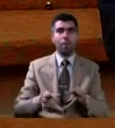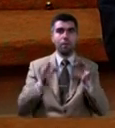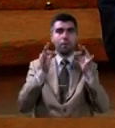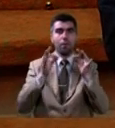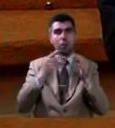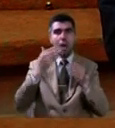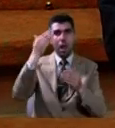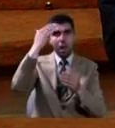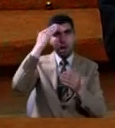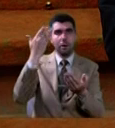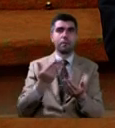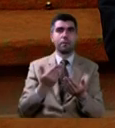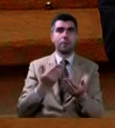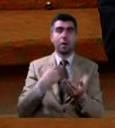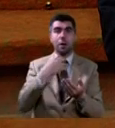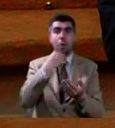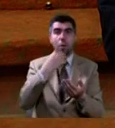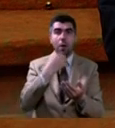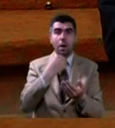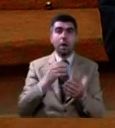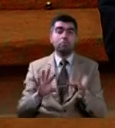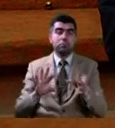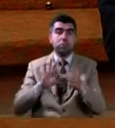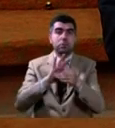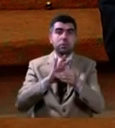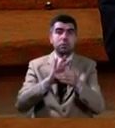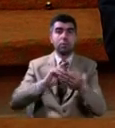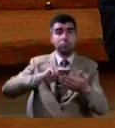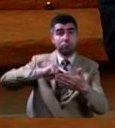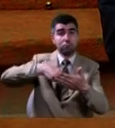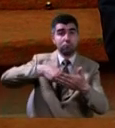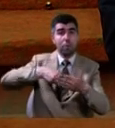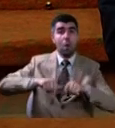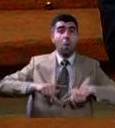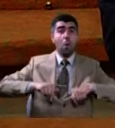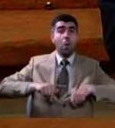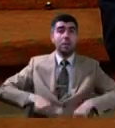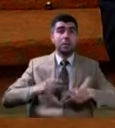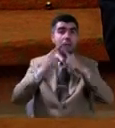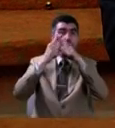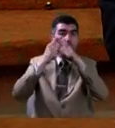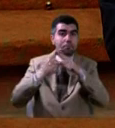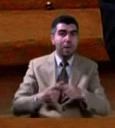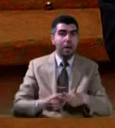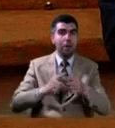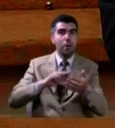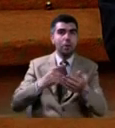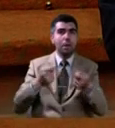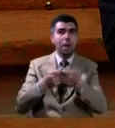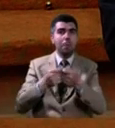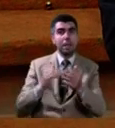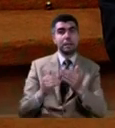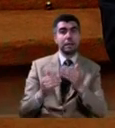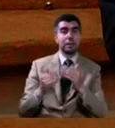تعلمون فإن مرسوما مشتركا تم توقيعه مع السيد وزير المالية من أجل الرفع